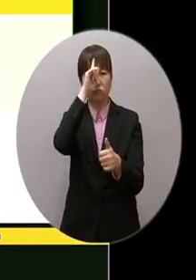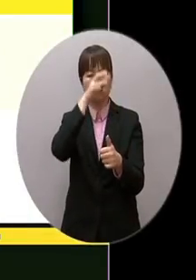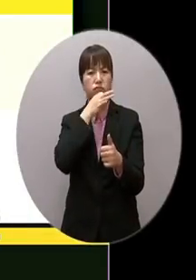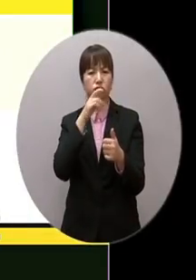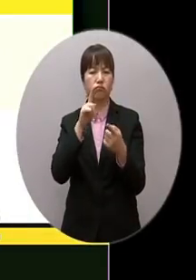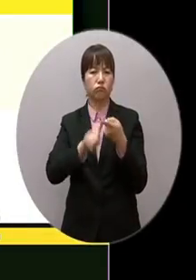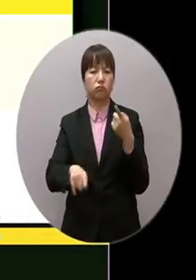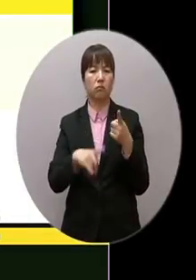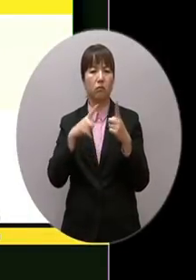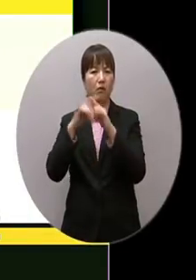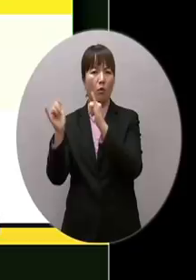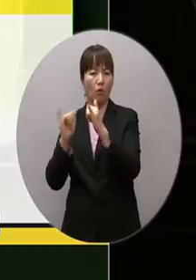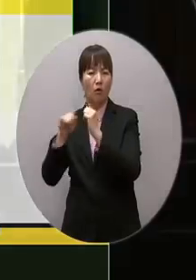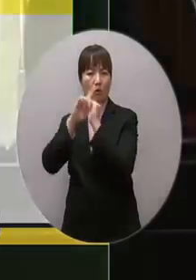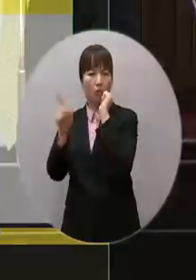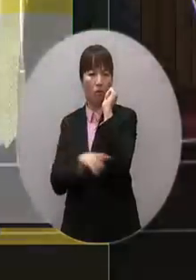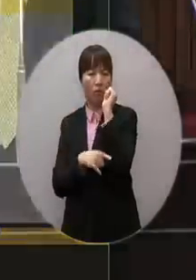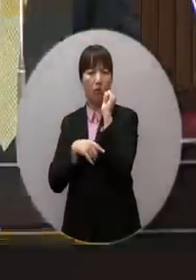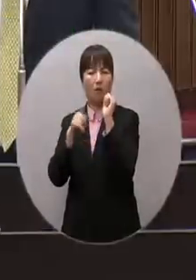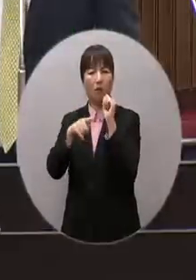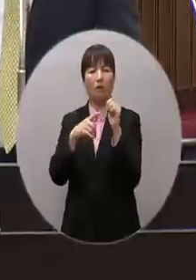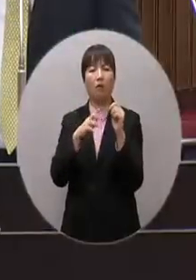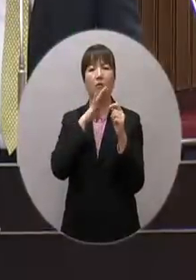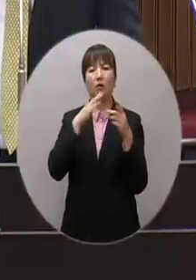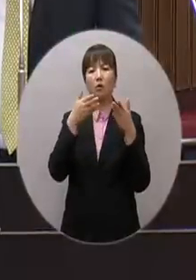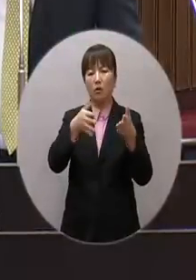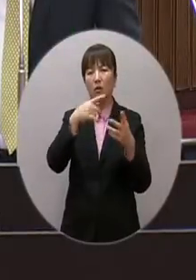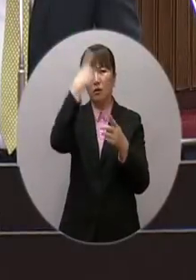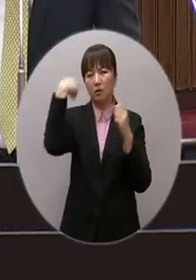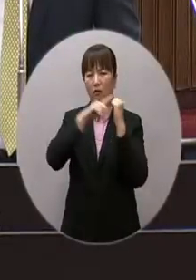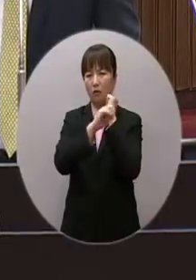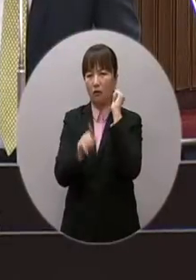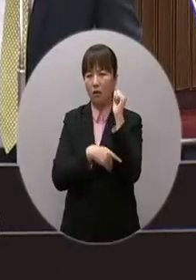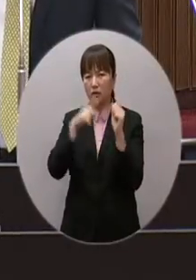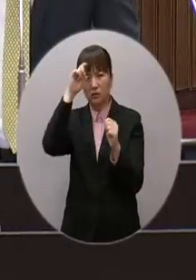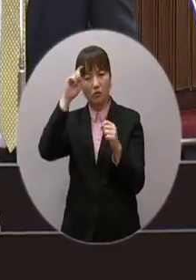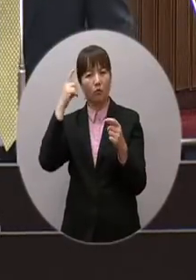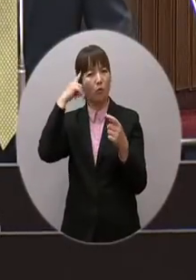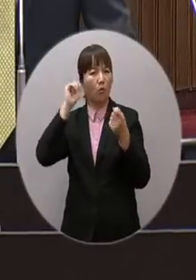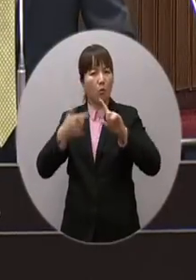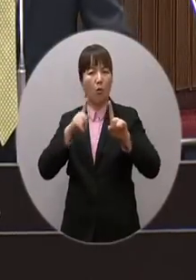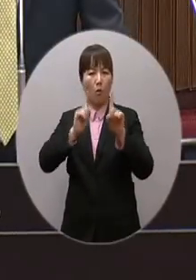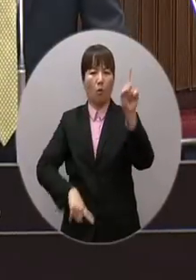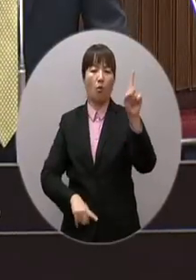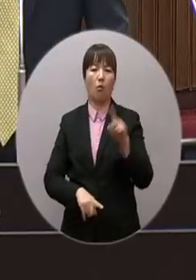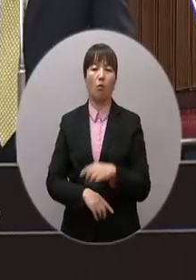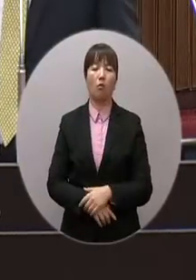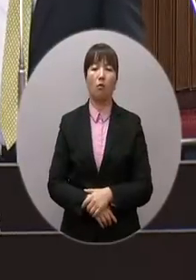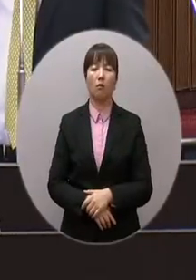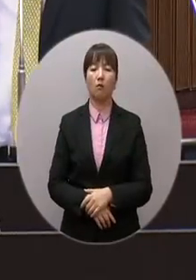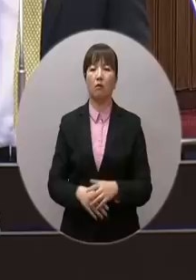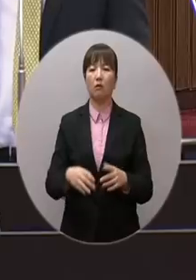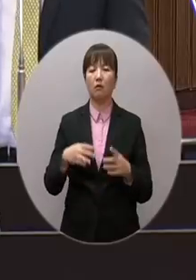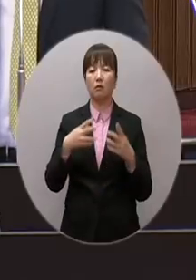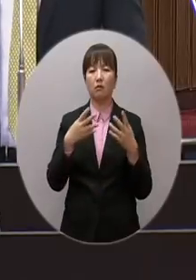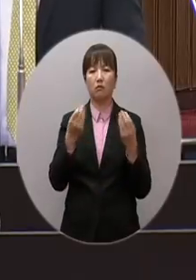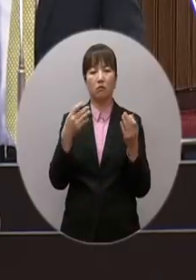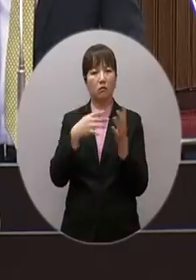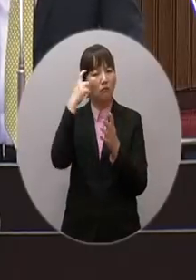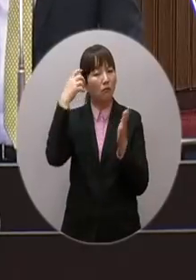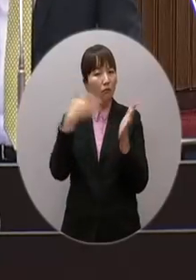妙跟人民的法律感情，跟人民对司法改革的期待差距太大了。但是我没有想